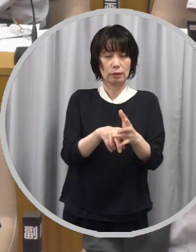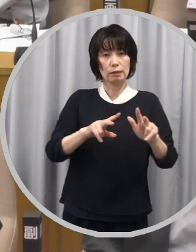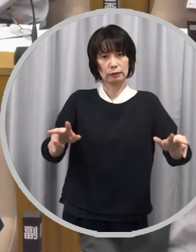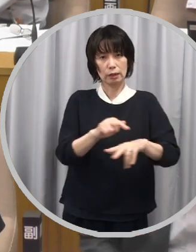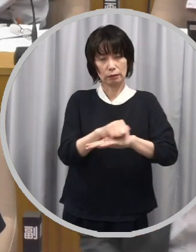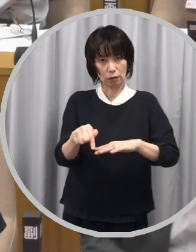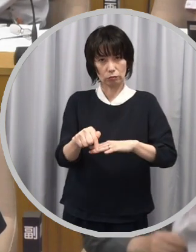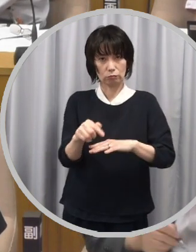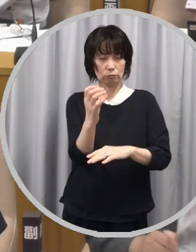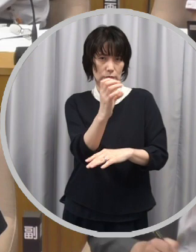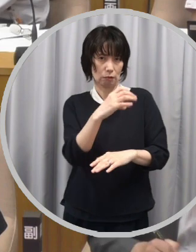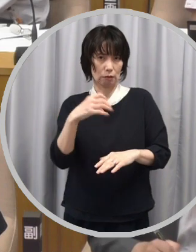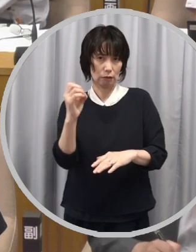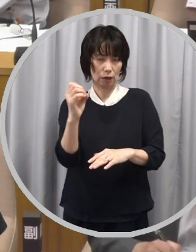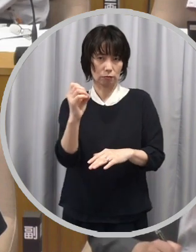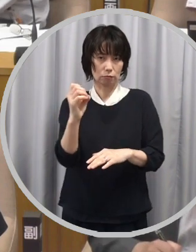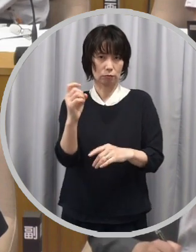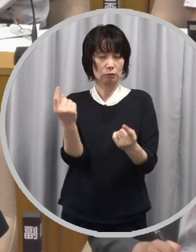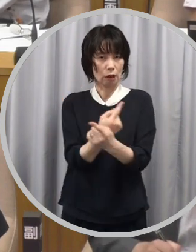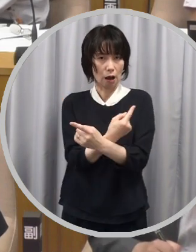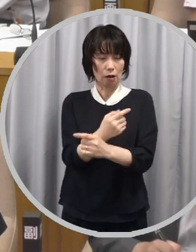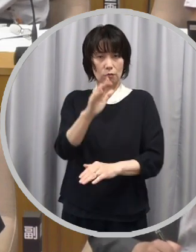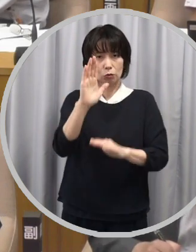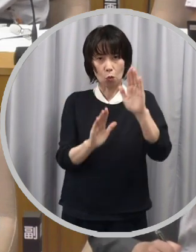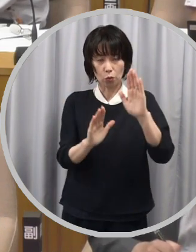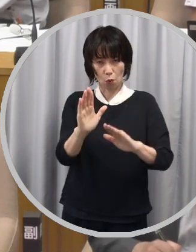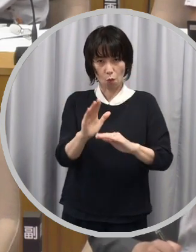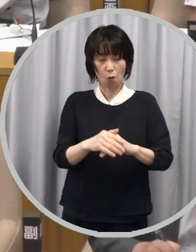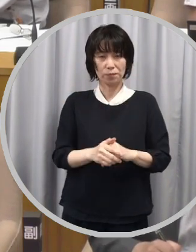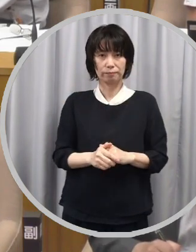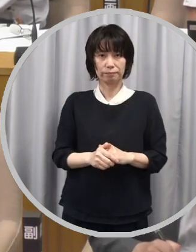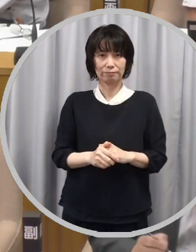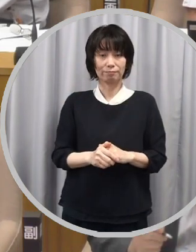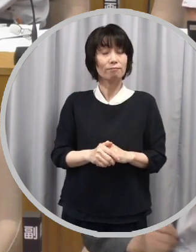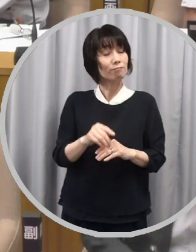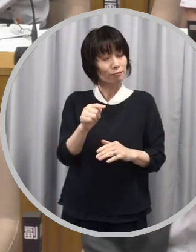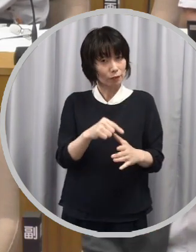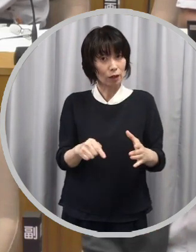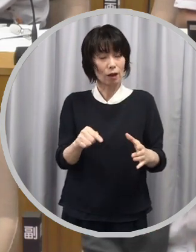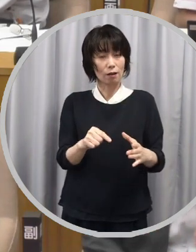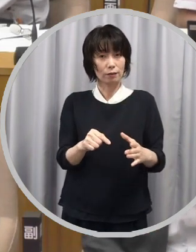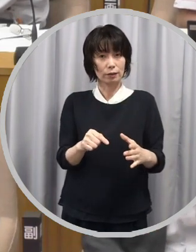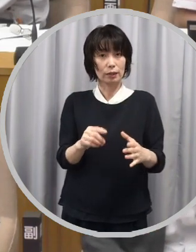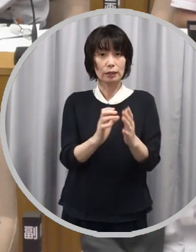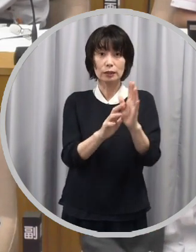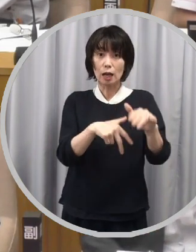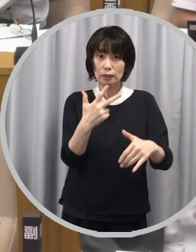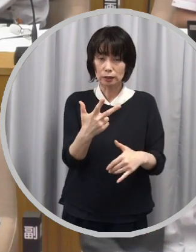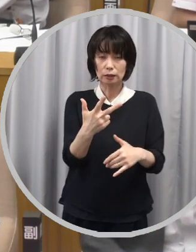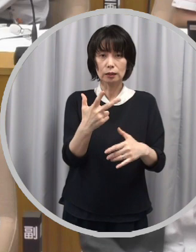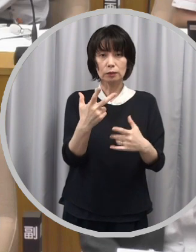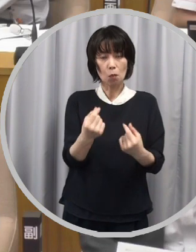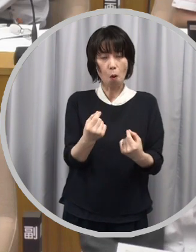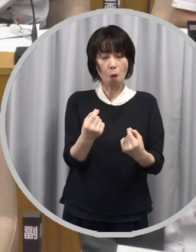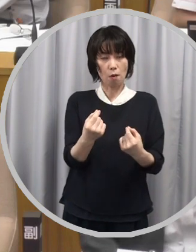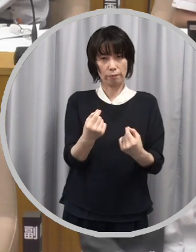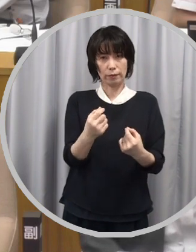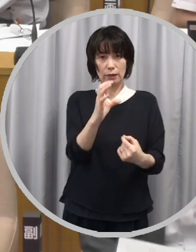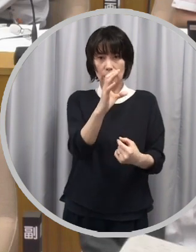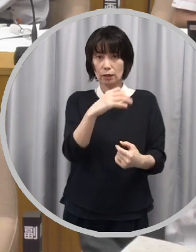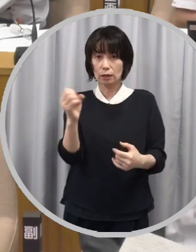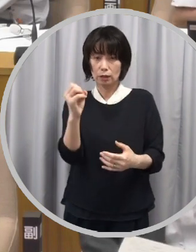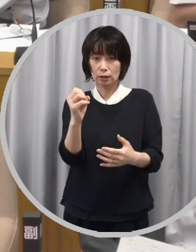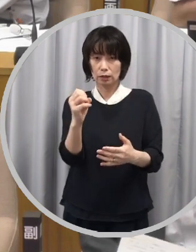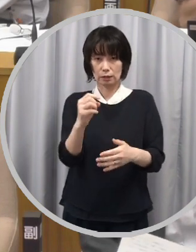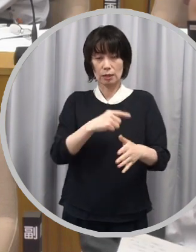層脱炭素化にシフトしていく情勢であります。こうした中において、本市におきましては、脱炭素先行